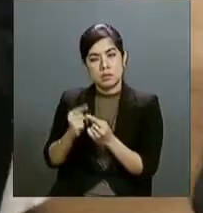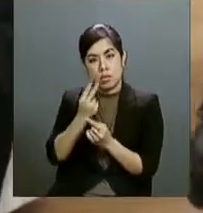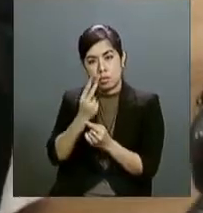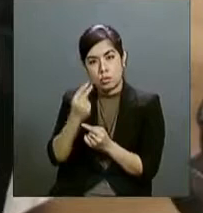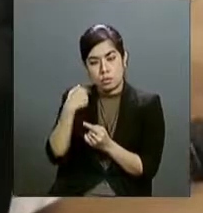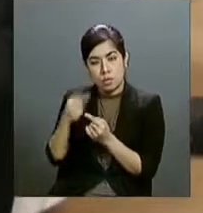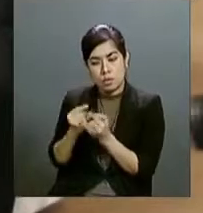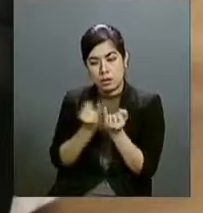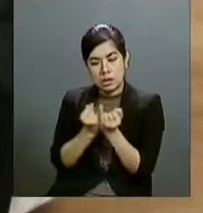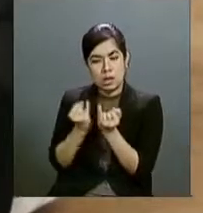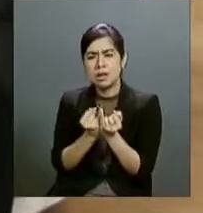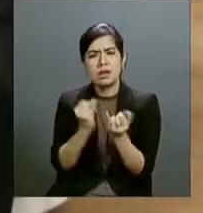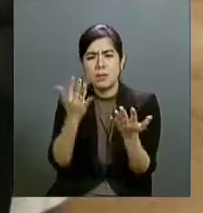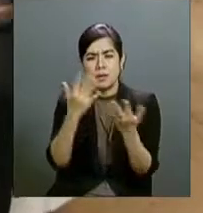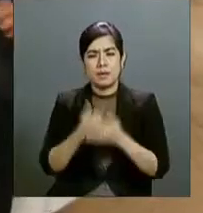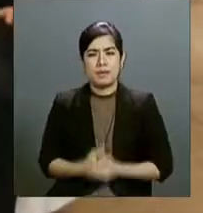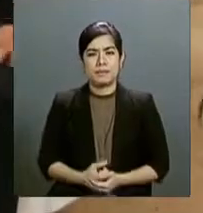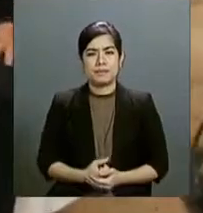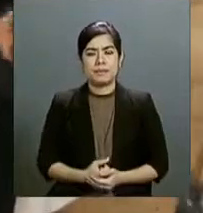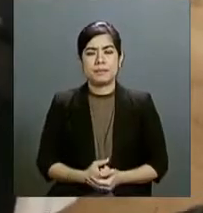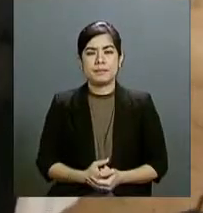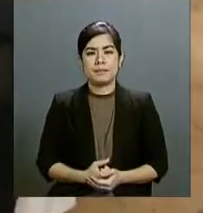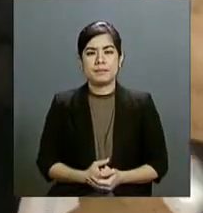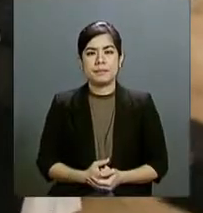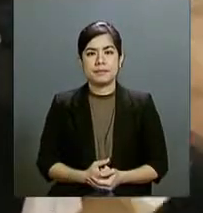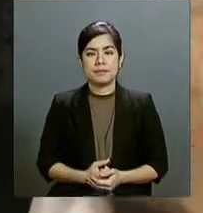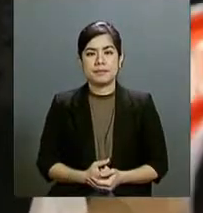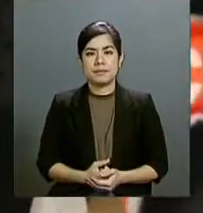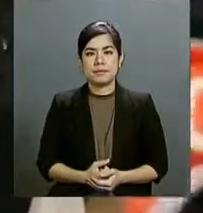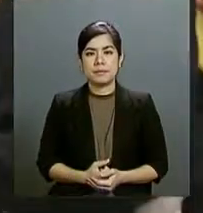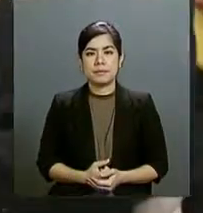วนตัวและการเมืองแต่อย่างใดค่ะ